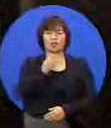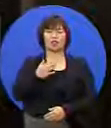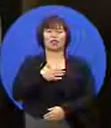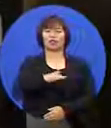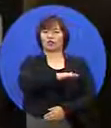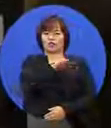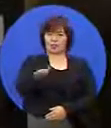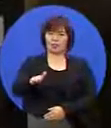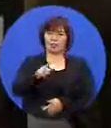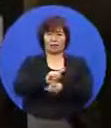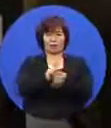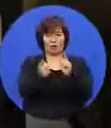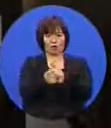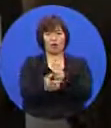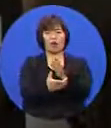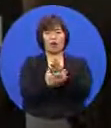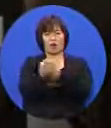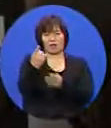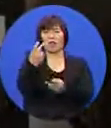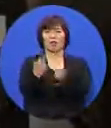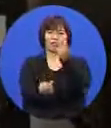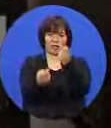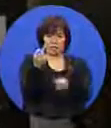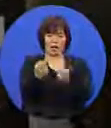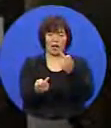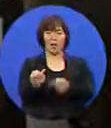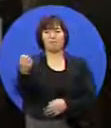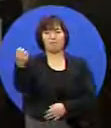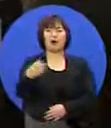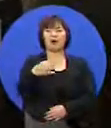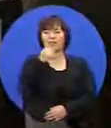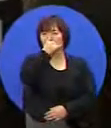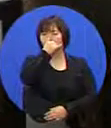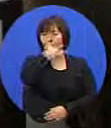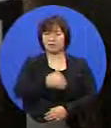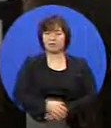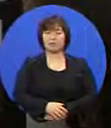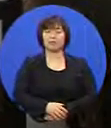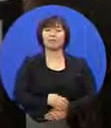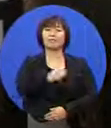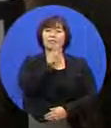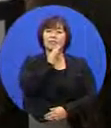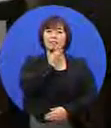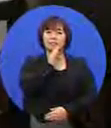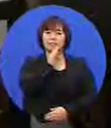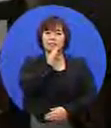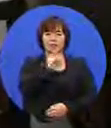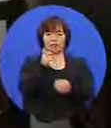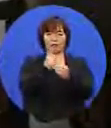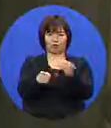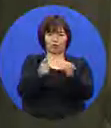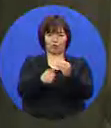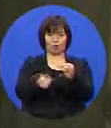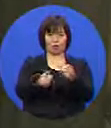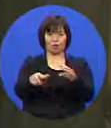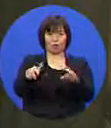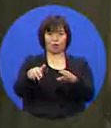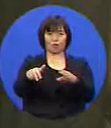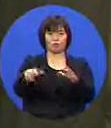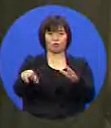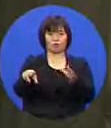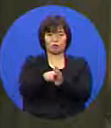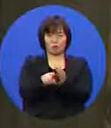우리는 서로 하나의 형제다. 이렇게 이야기를 했는데 사실상 불교는